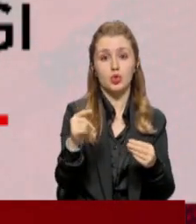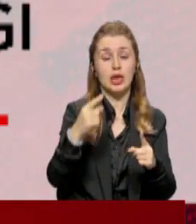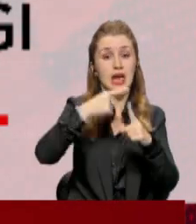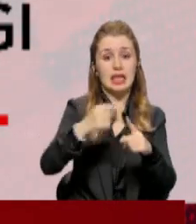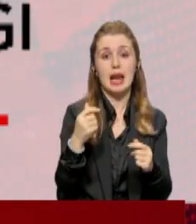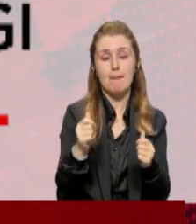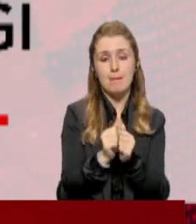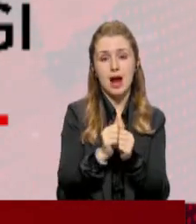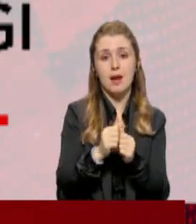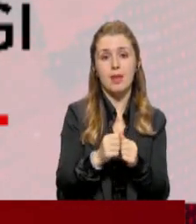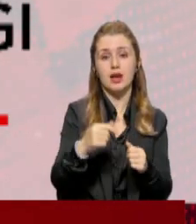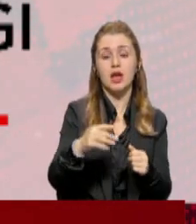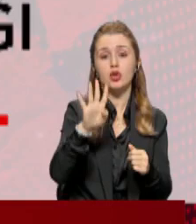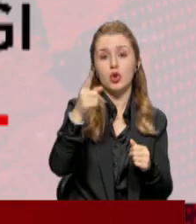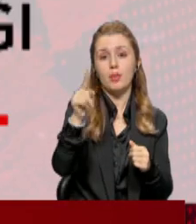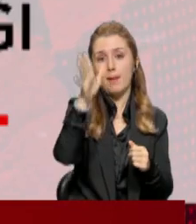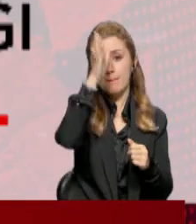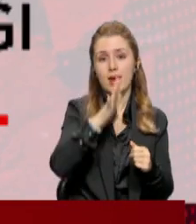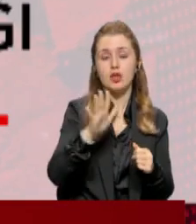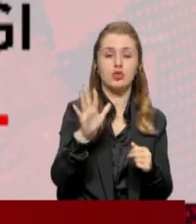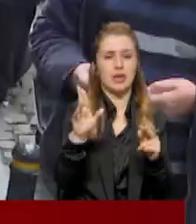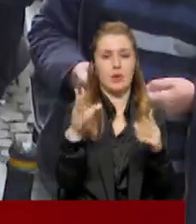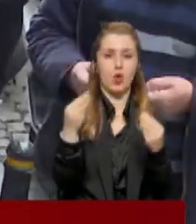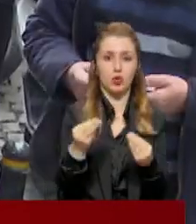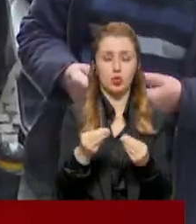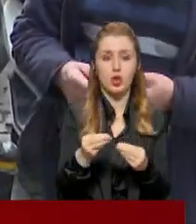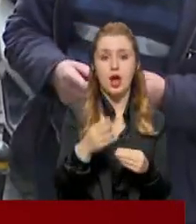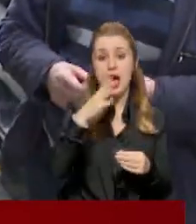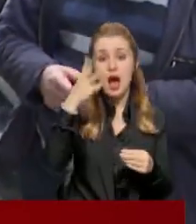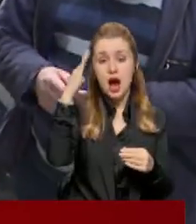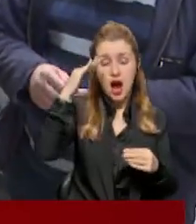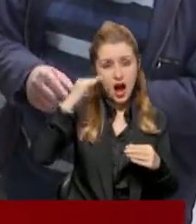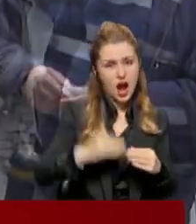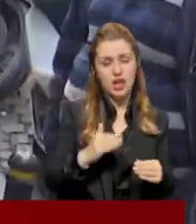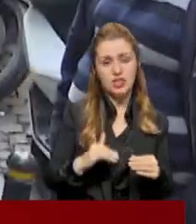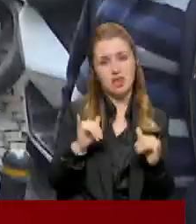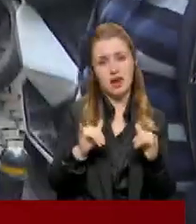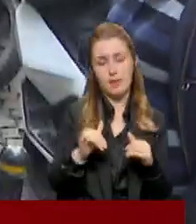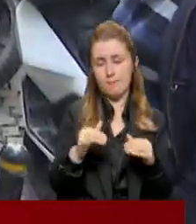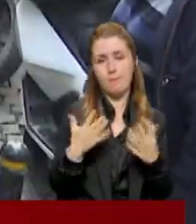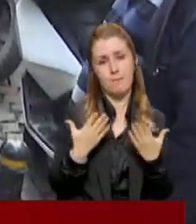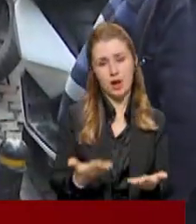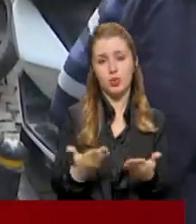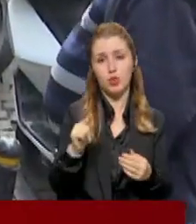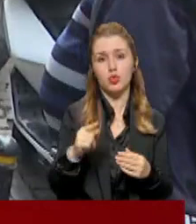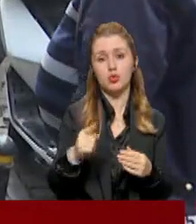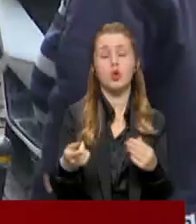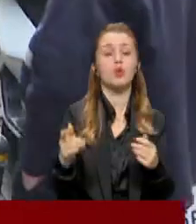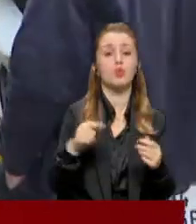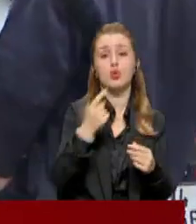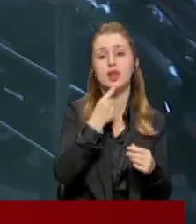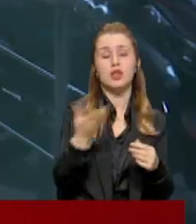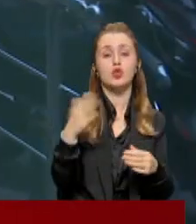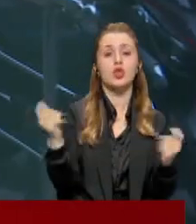katkı sunulsa en düşük emekli aylığı 4550 liralar civarında olur. Vallahi en aza da razıyım, yeter ki olayım. İşte bu yaştan sonra çalışmak, prim ödemek